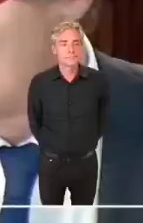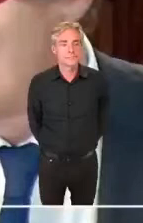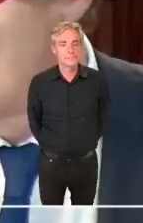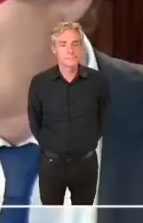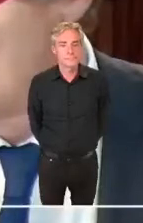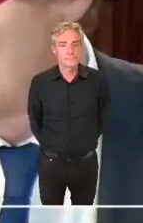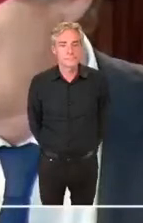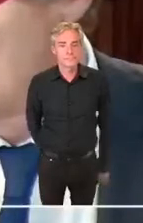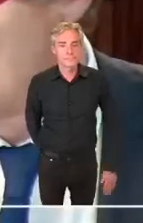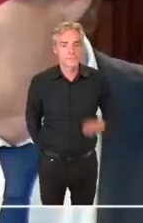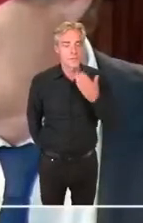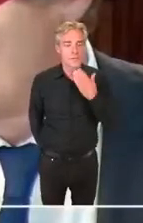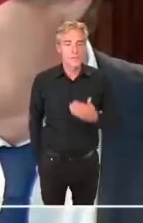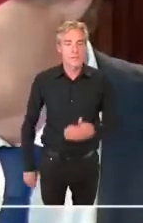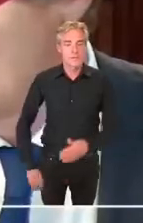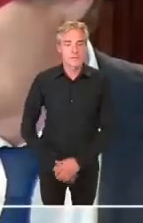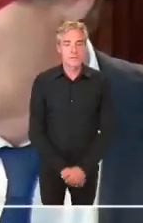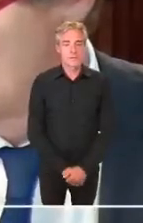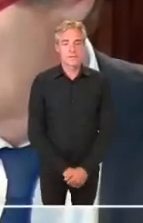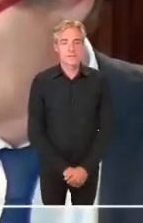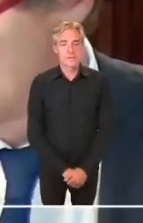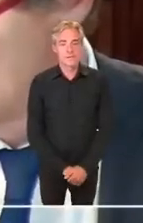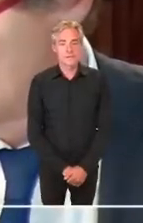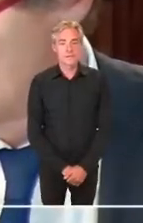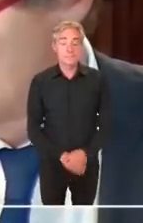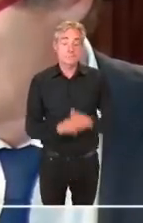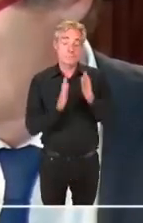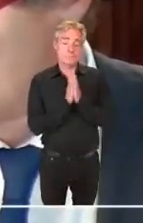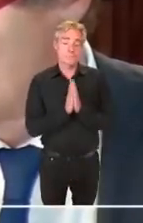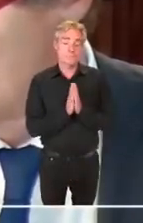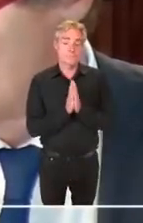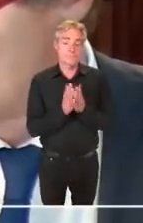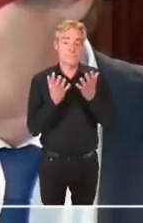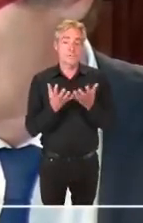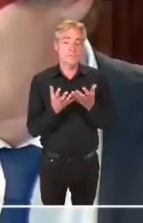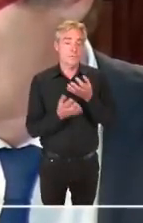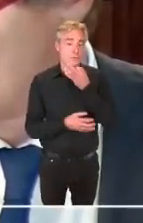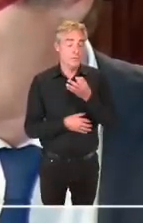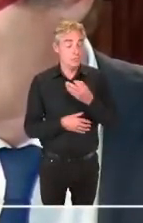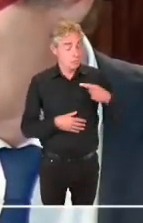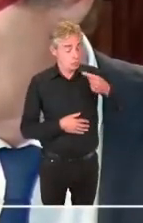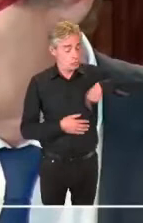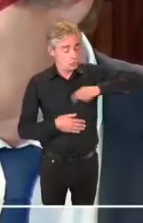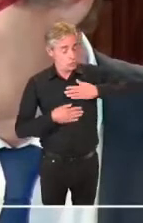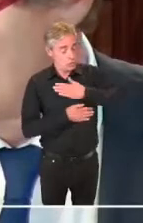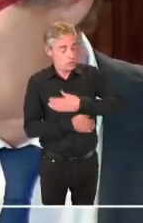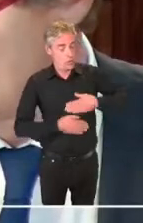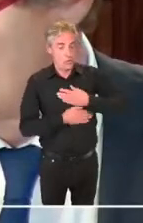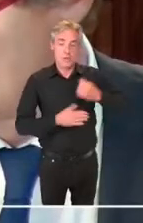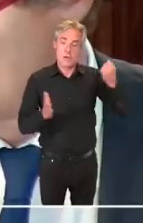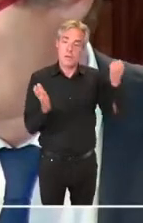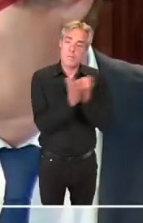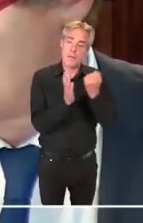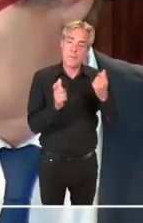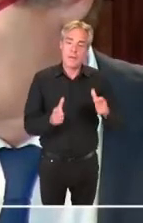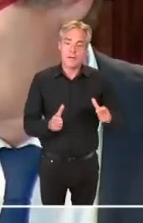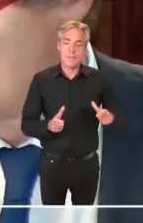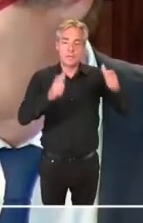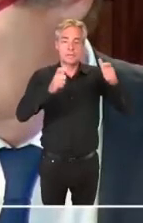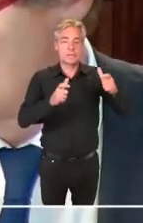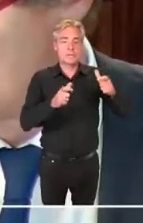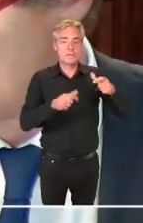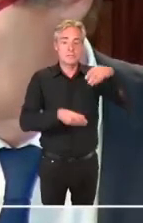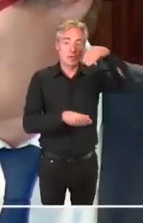Merci Monsieur le maire. Je voudrais vous dire que on est heureux que le label bâtiment frugal